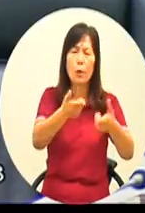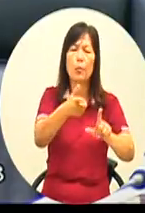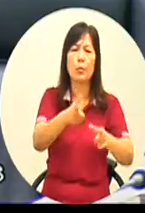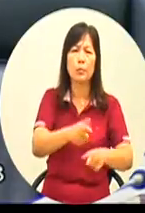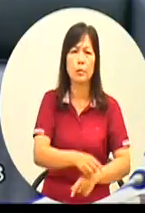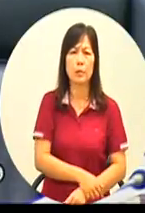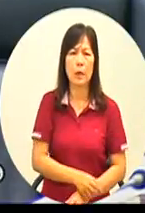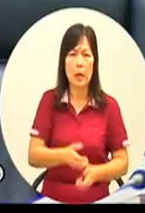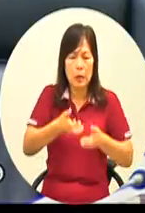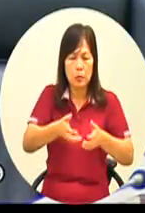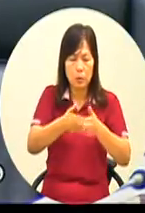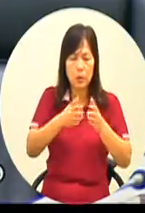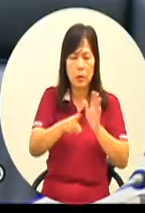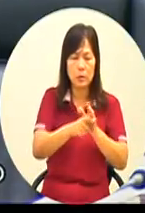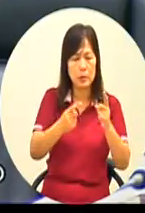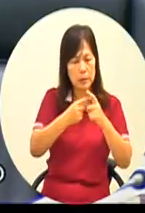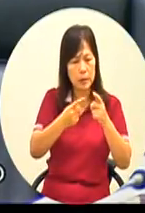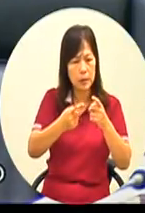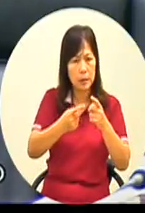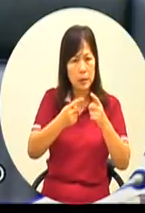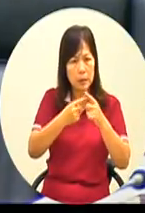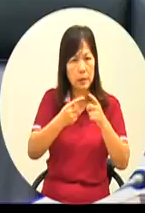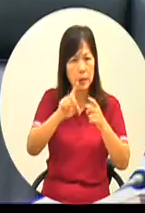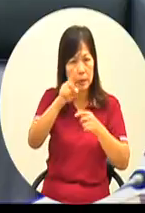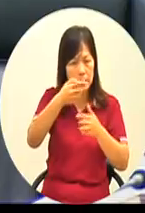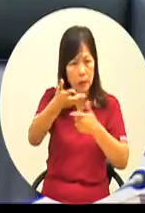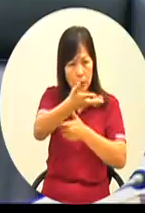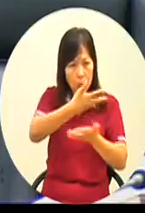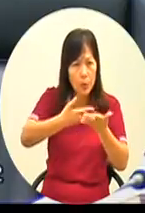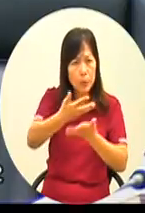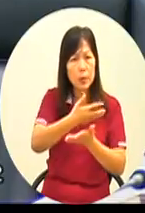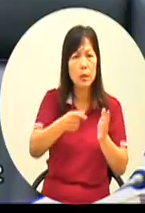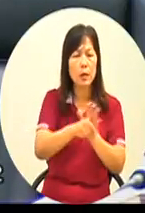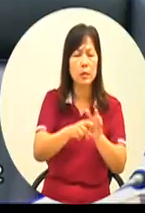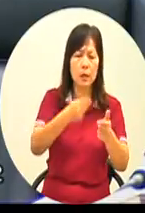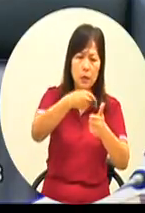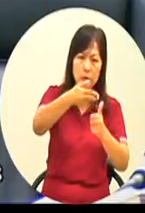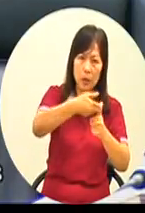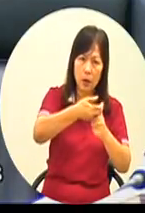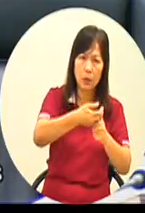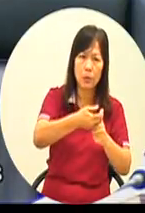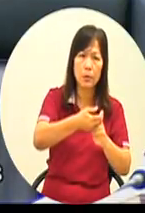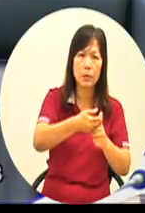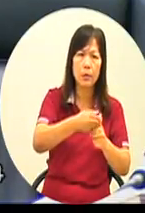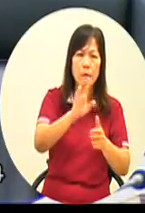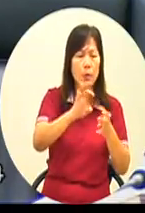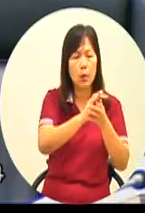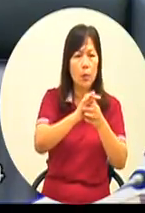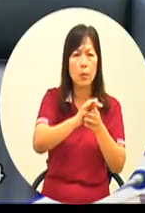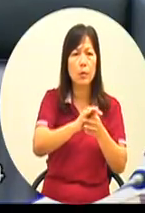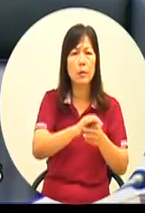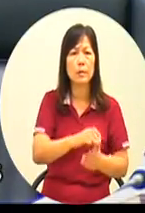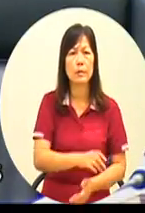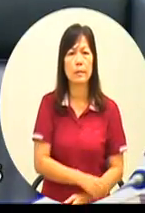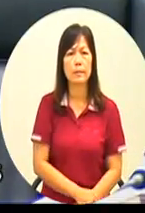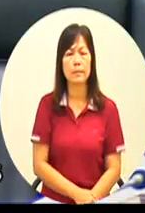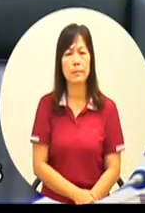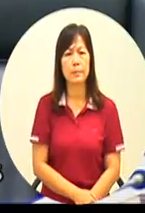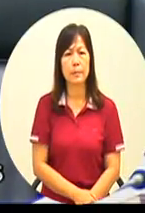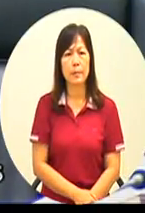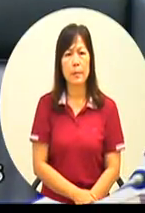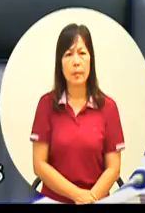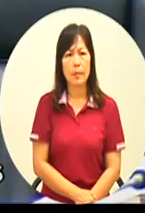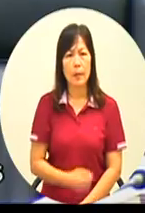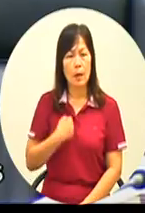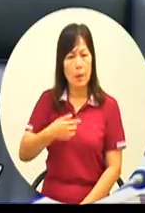会重视人才的交流。那这人才的交流，包括教育上的 一些相关的，所以过